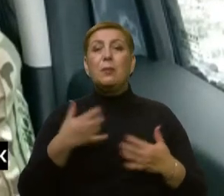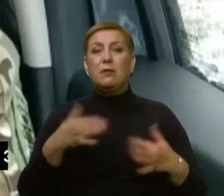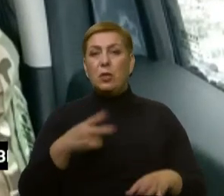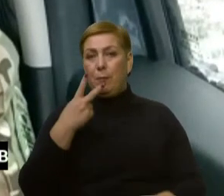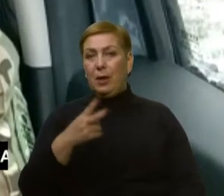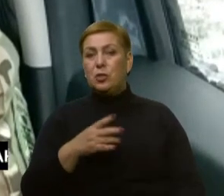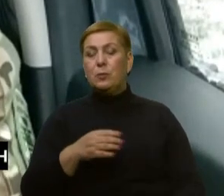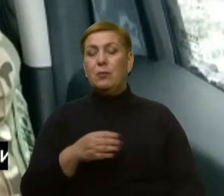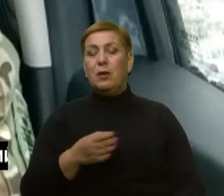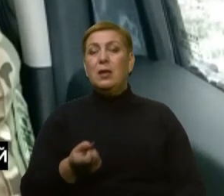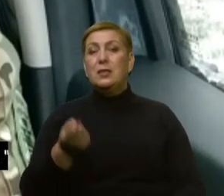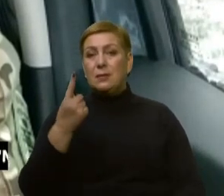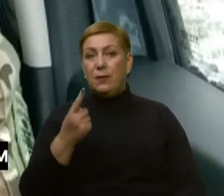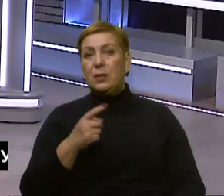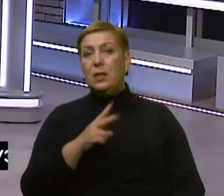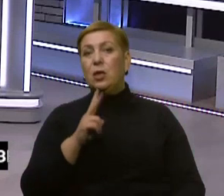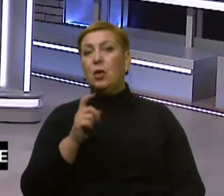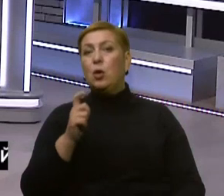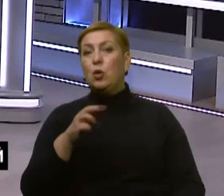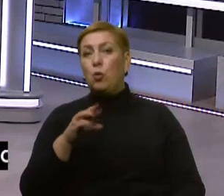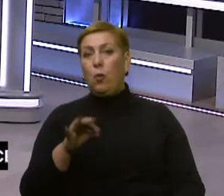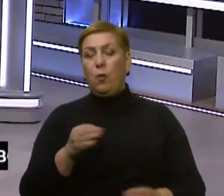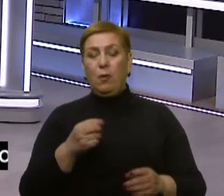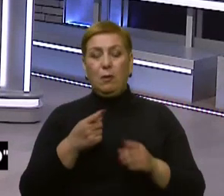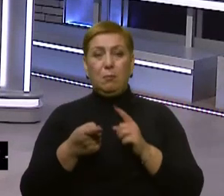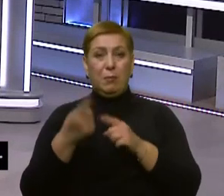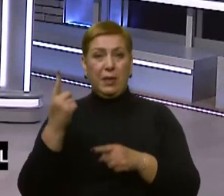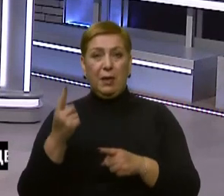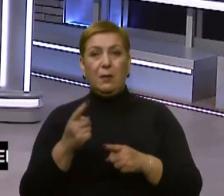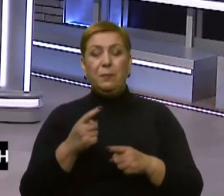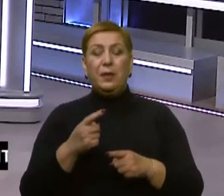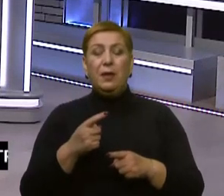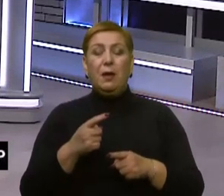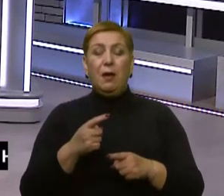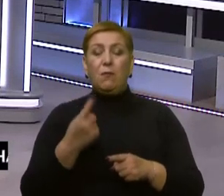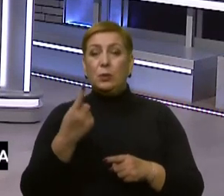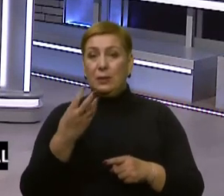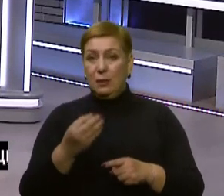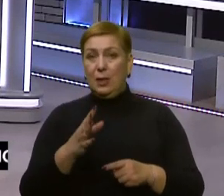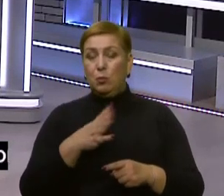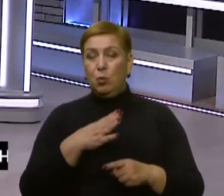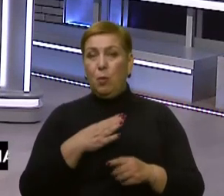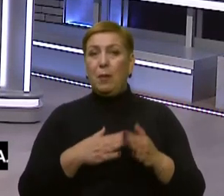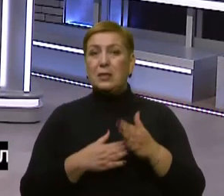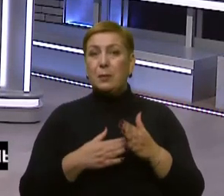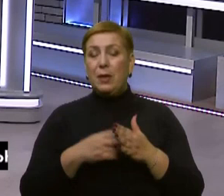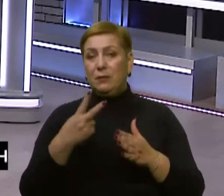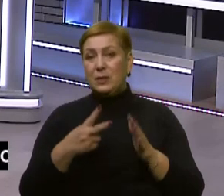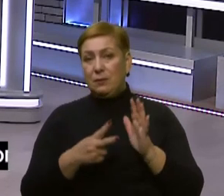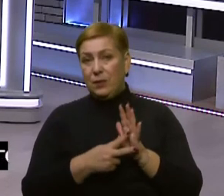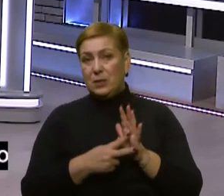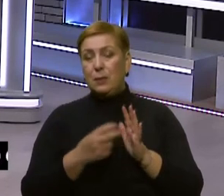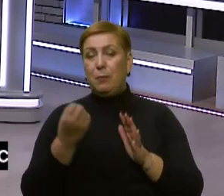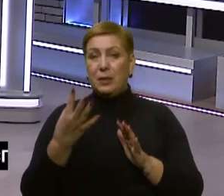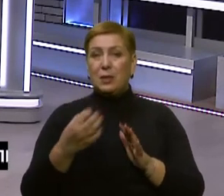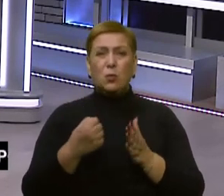чого б'ють. І було таке, да, у нас максимально було 28 людей виїжджало в один день. Було 15,